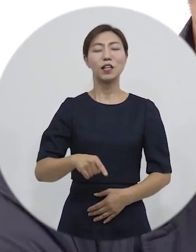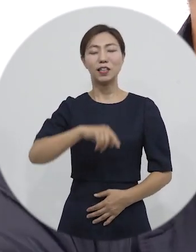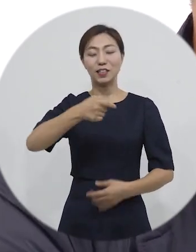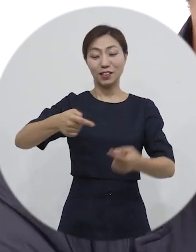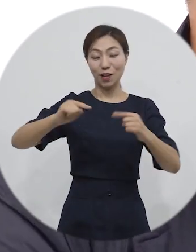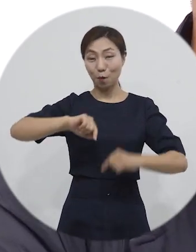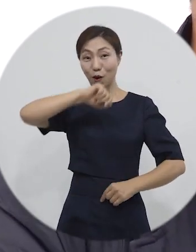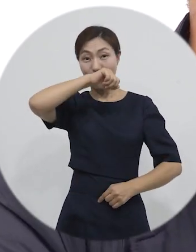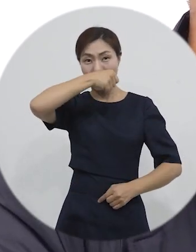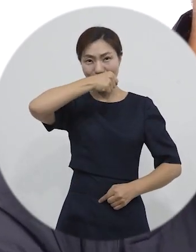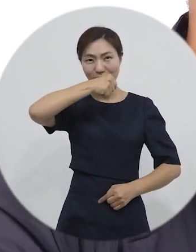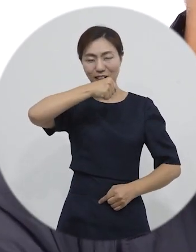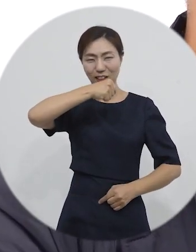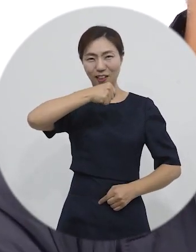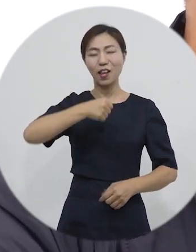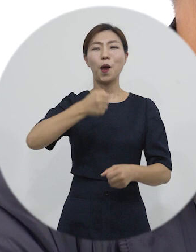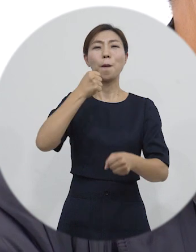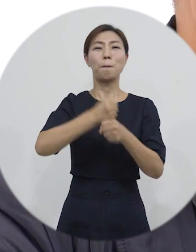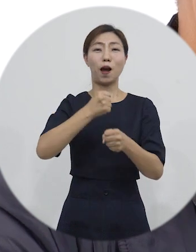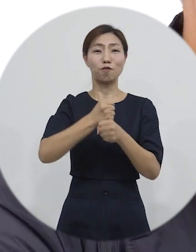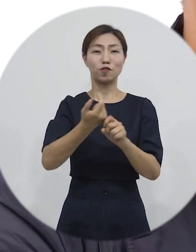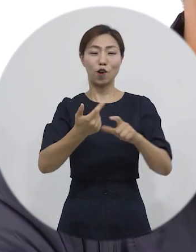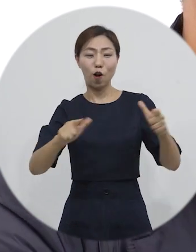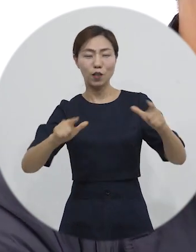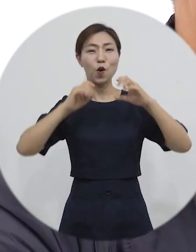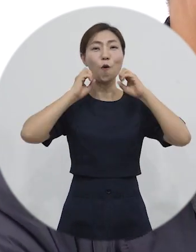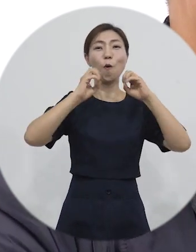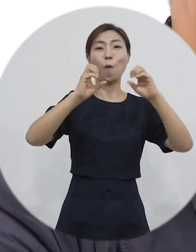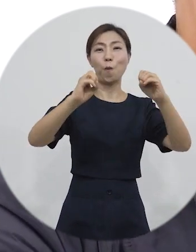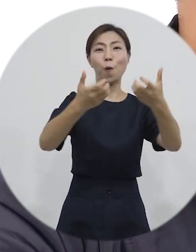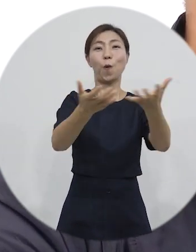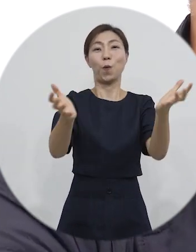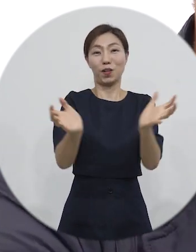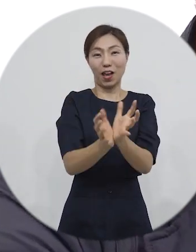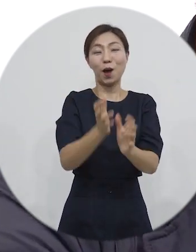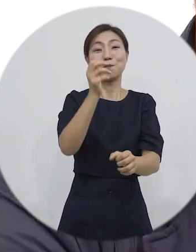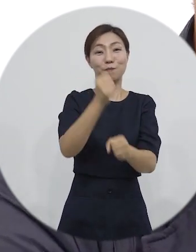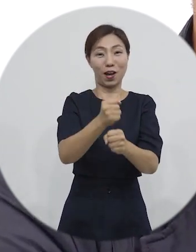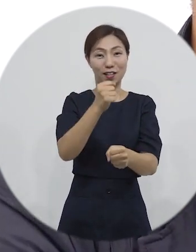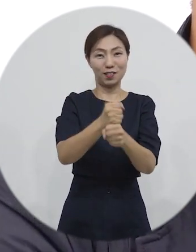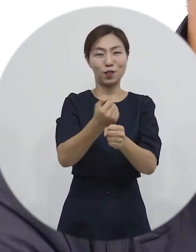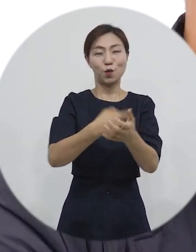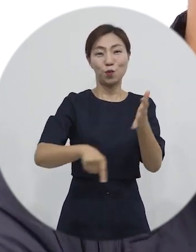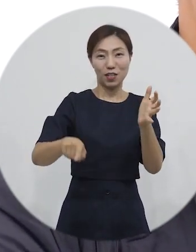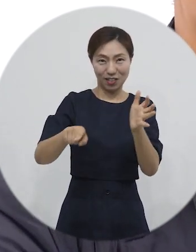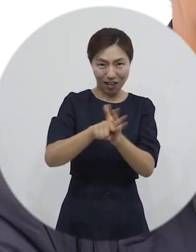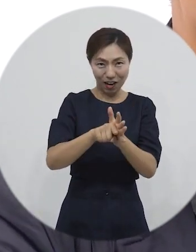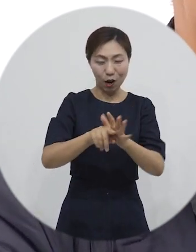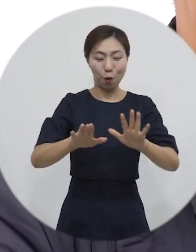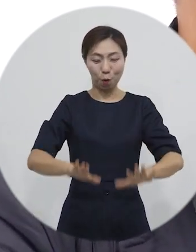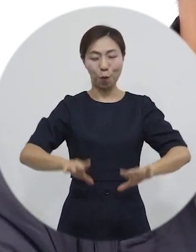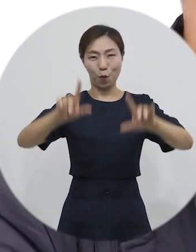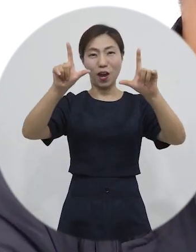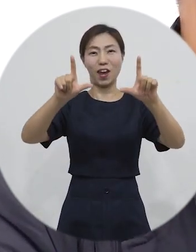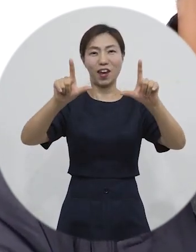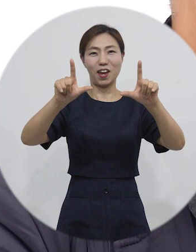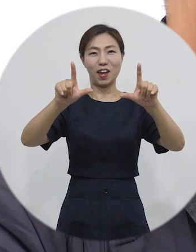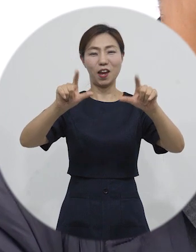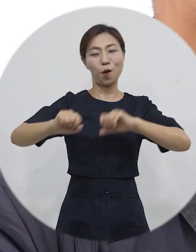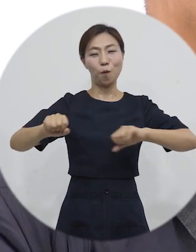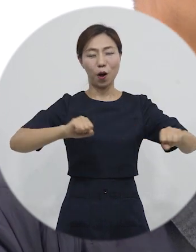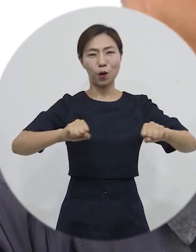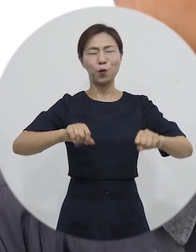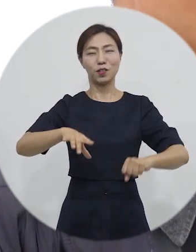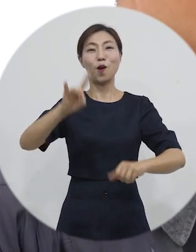위한 홍보단을 운영하는 것도 올해 시행을 할 서대문구 참여예산제의 또 흥미로운 제도